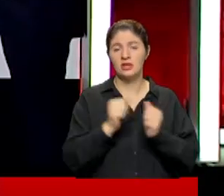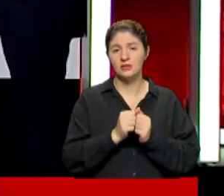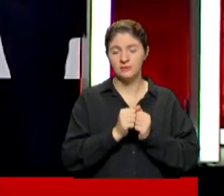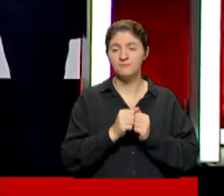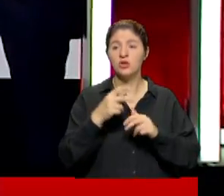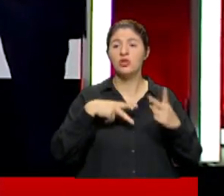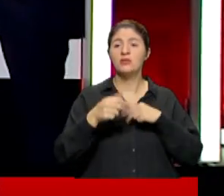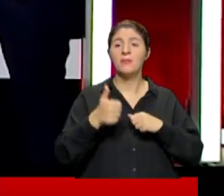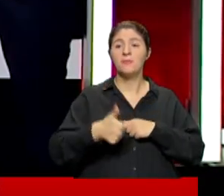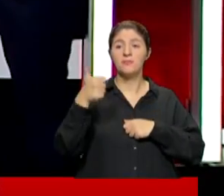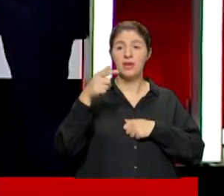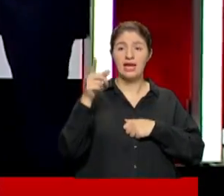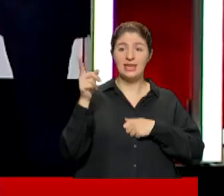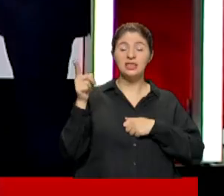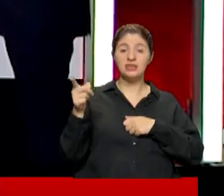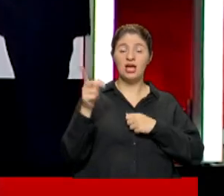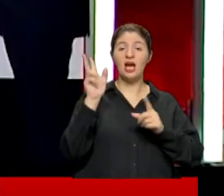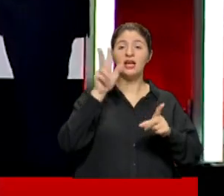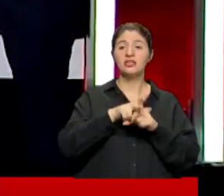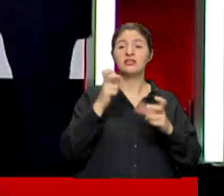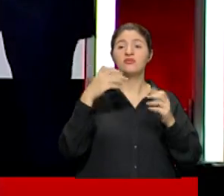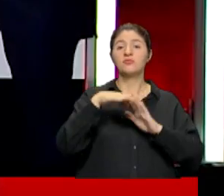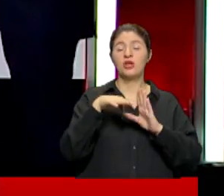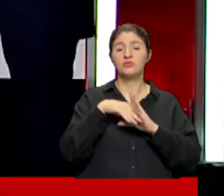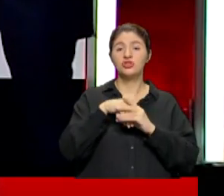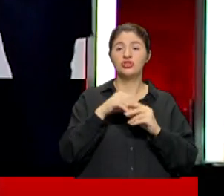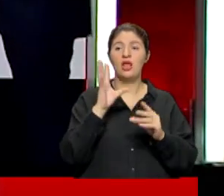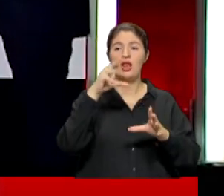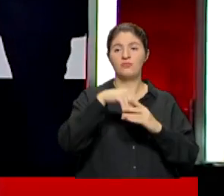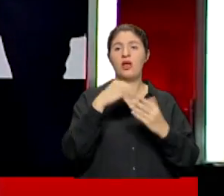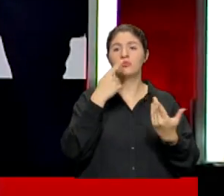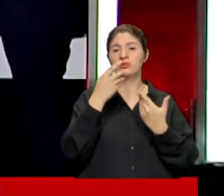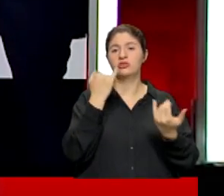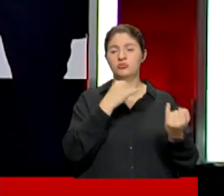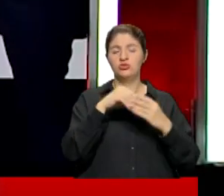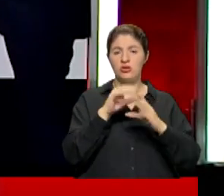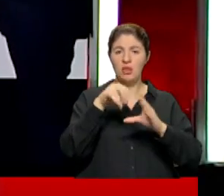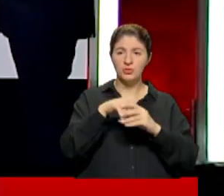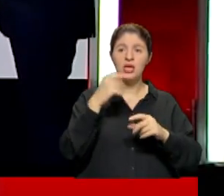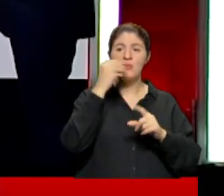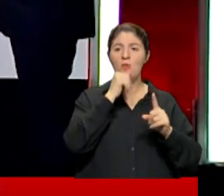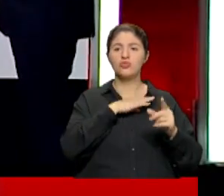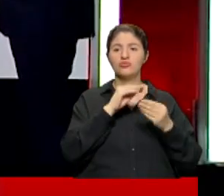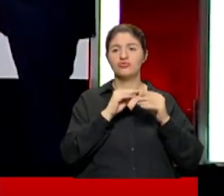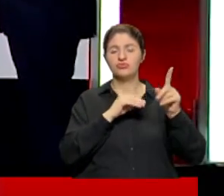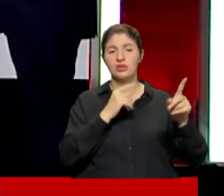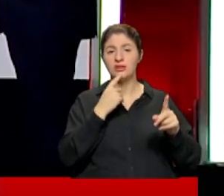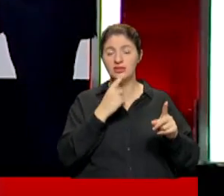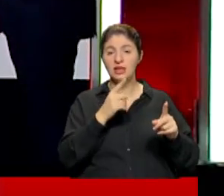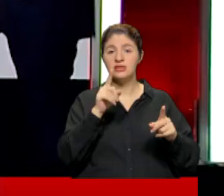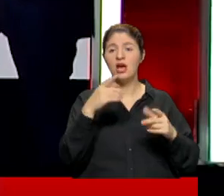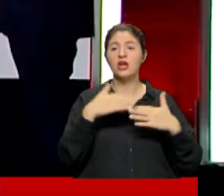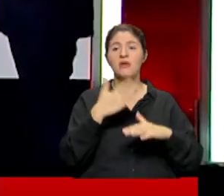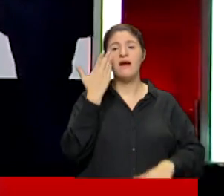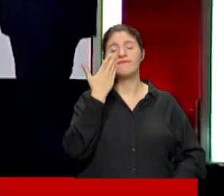Ulaştırma Bakanı katığı programında dahil oldu tartışmaya imamoğlu'nu suçladı Siz akşam